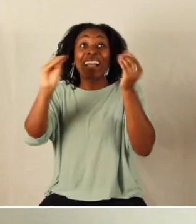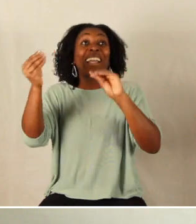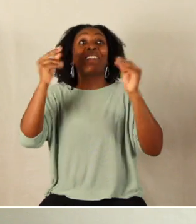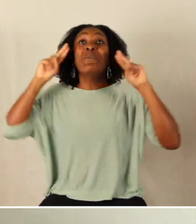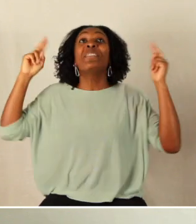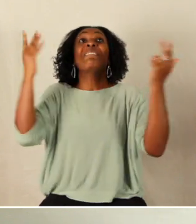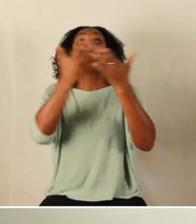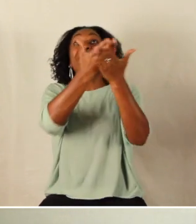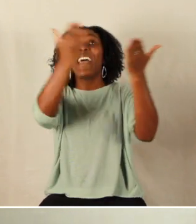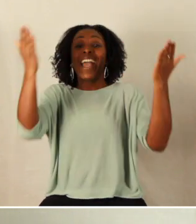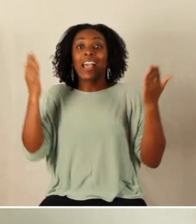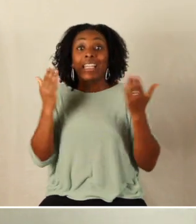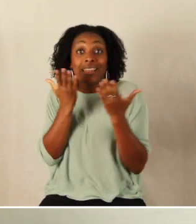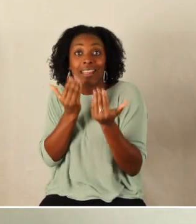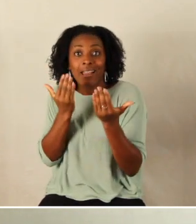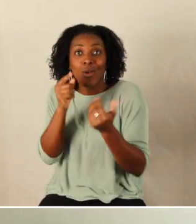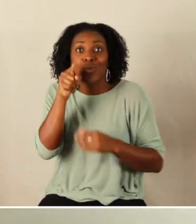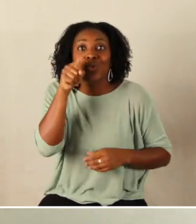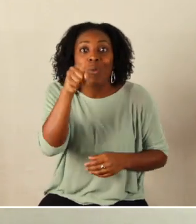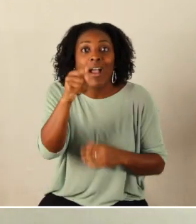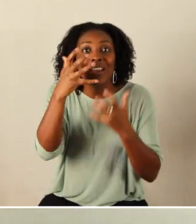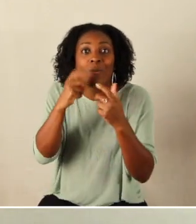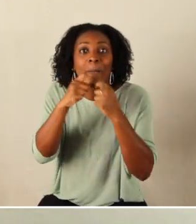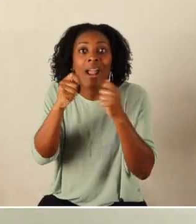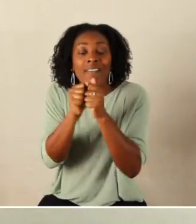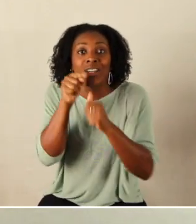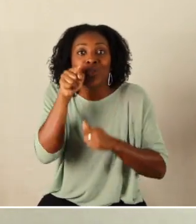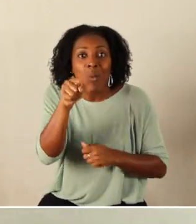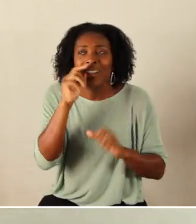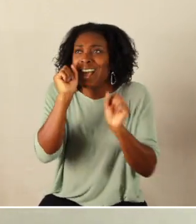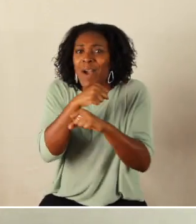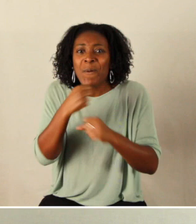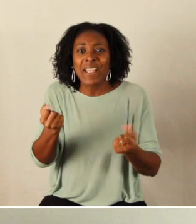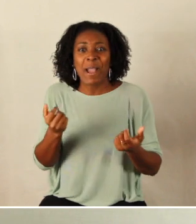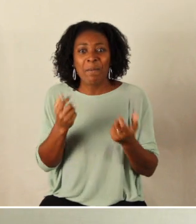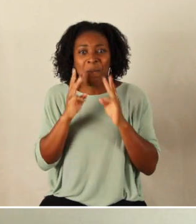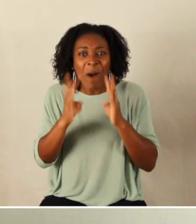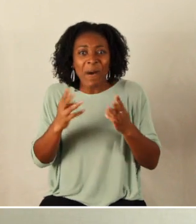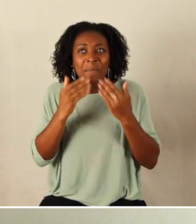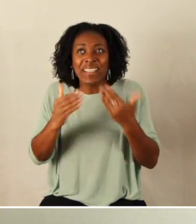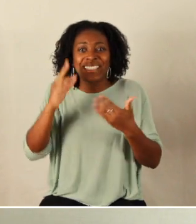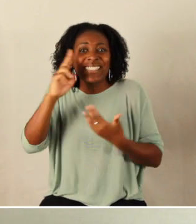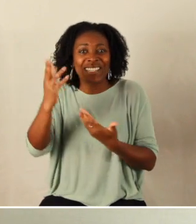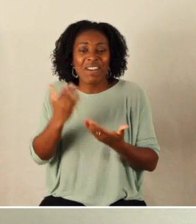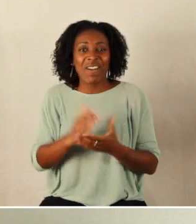entier veut être avec sa créature. Waouh, merci Seigneur.